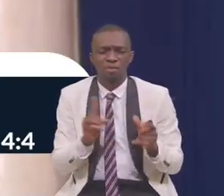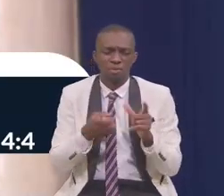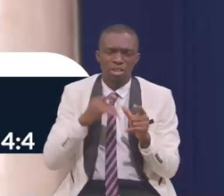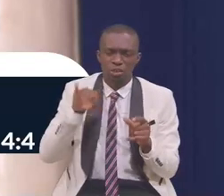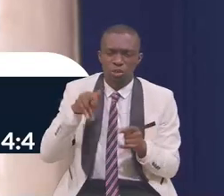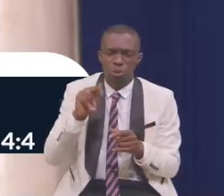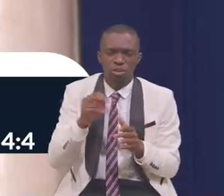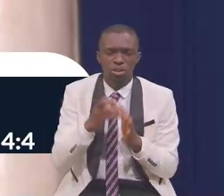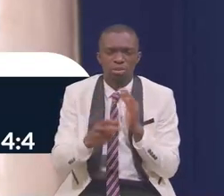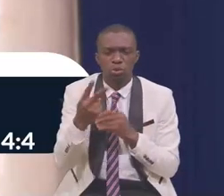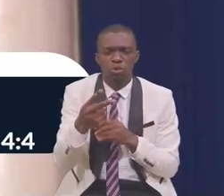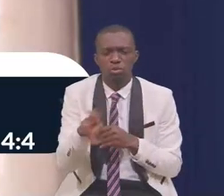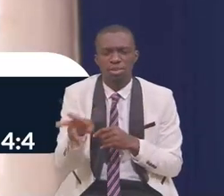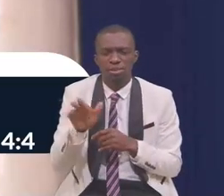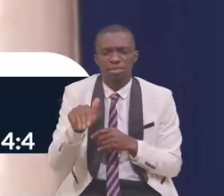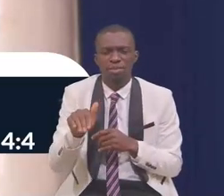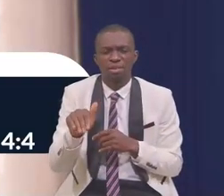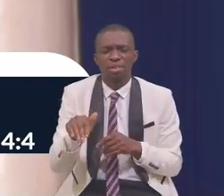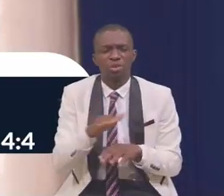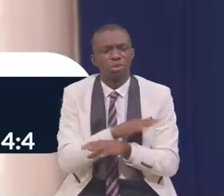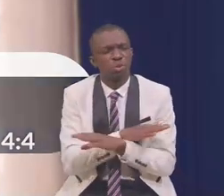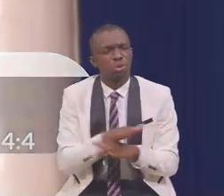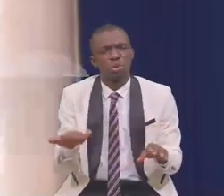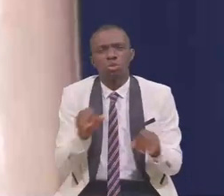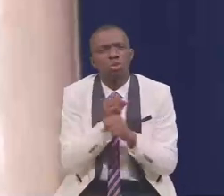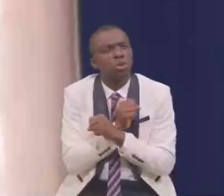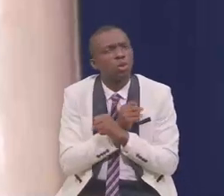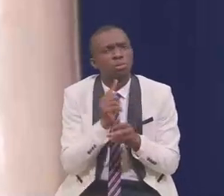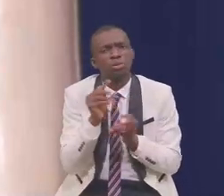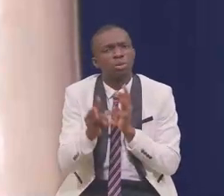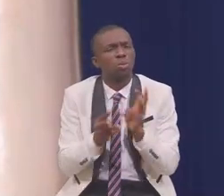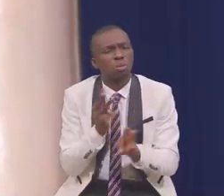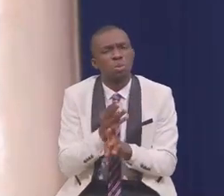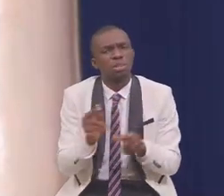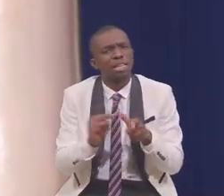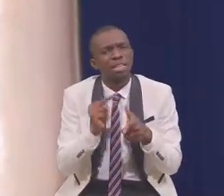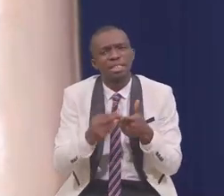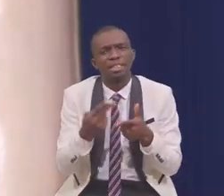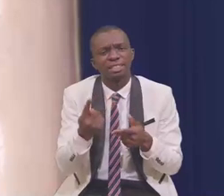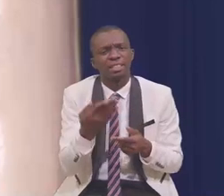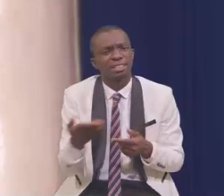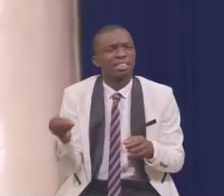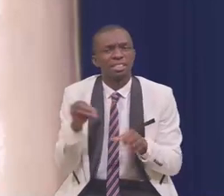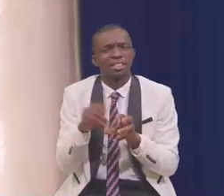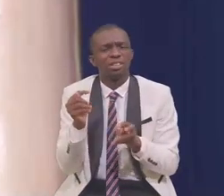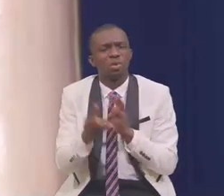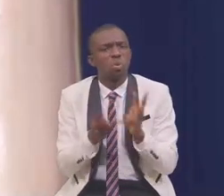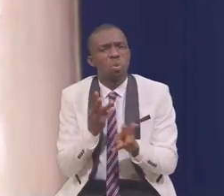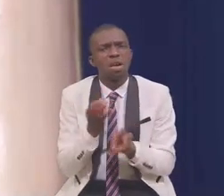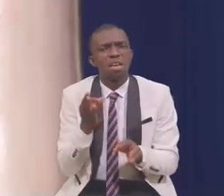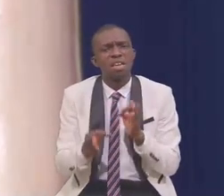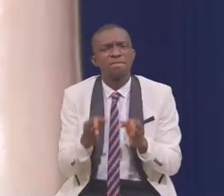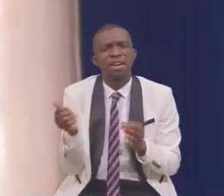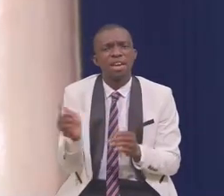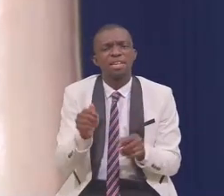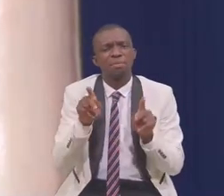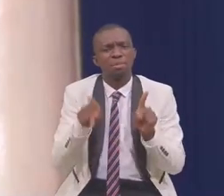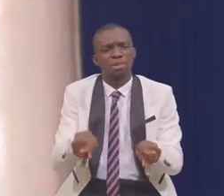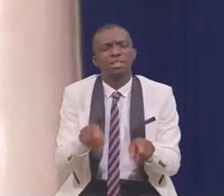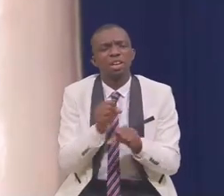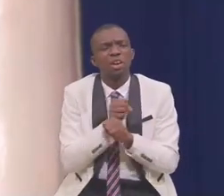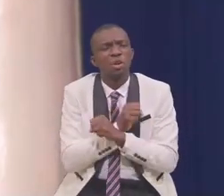verset 15. N'aimez point le monde, ni les choses qui sont dans le monde. Si quelqu'un aime le monde, l'amour du Père